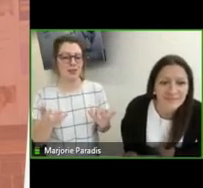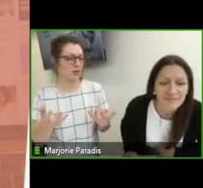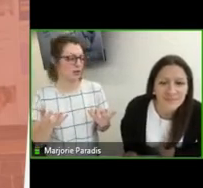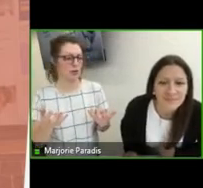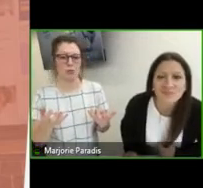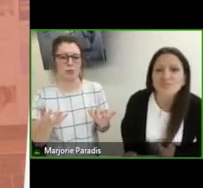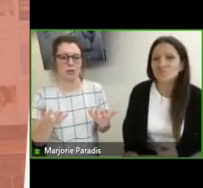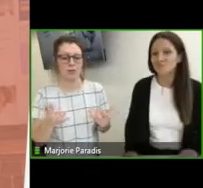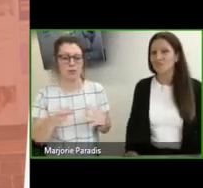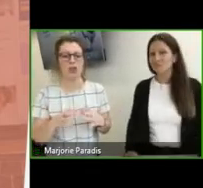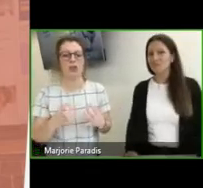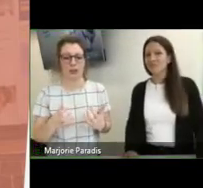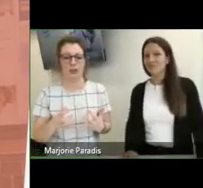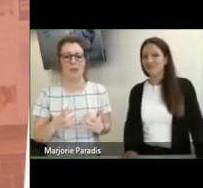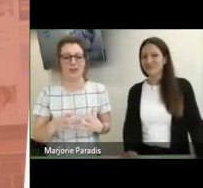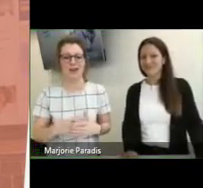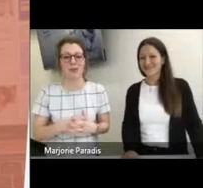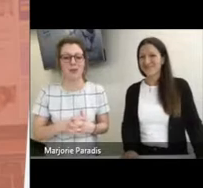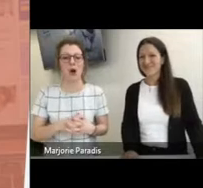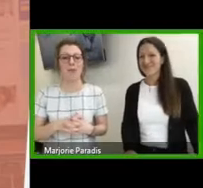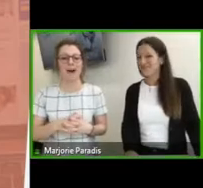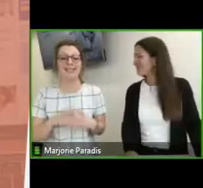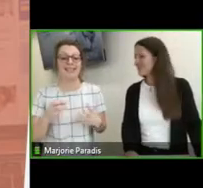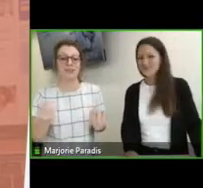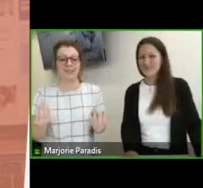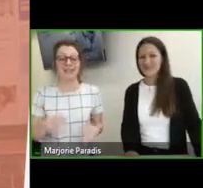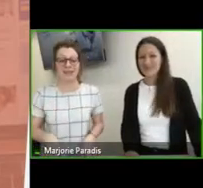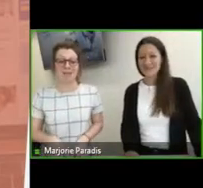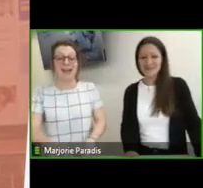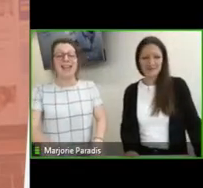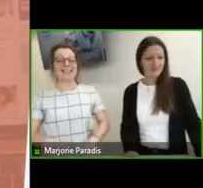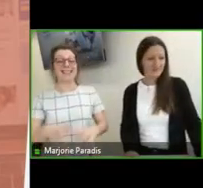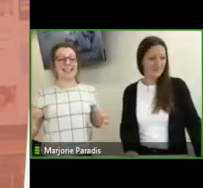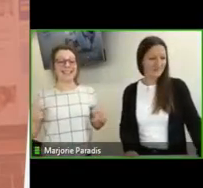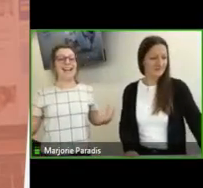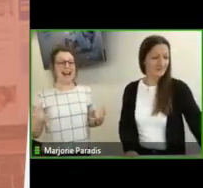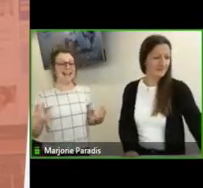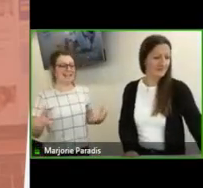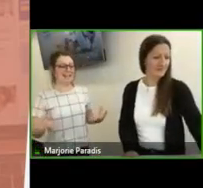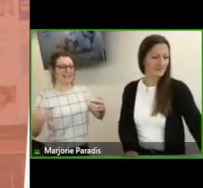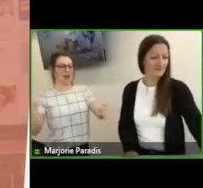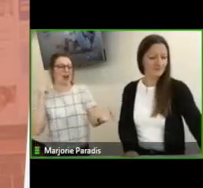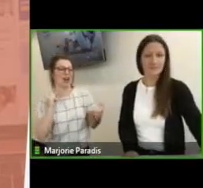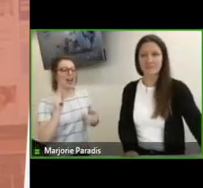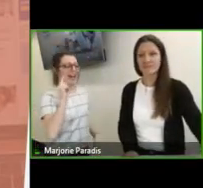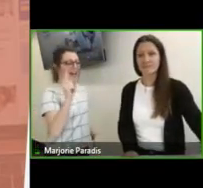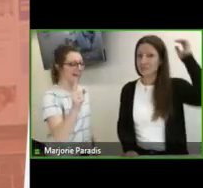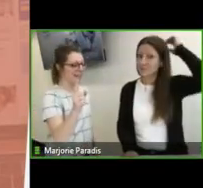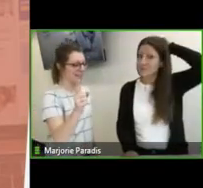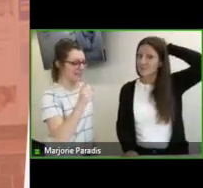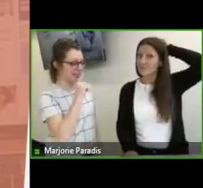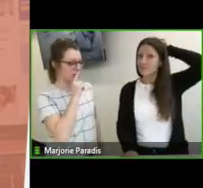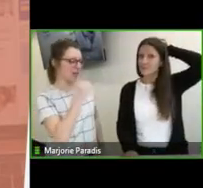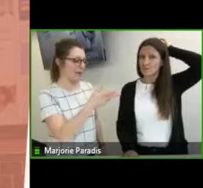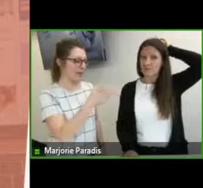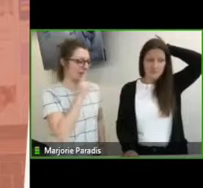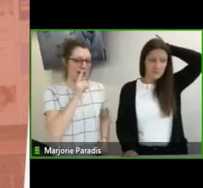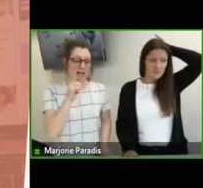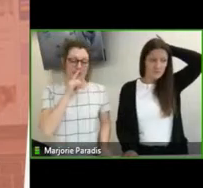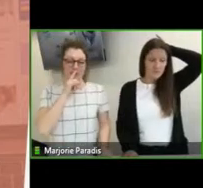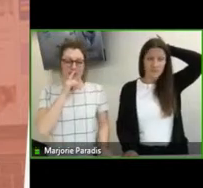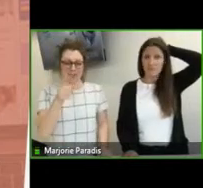s'opacifier. Est-ce que c'est un mot? Mm. Mais va devenir de plus en plus opaque et difficile, finalement, d'aller à l'extérieur. Et c'est ce qui nous